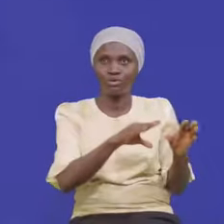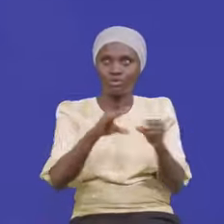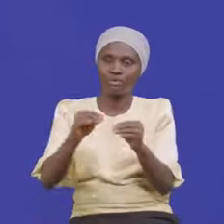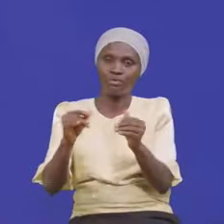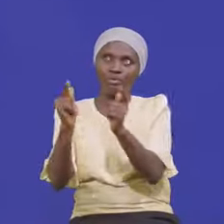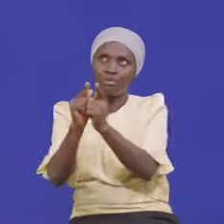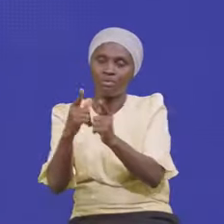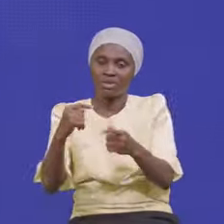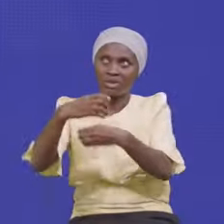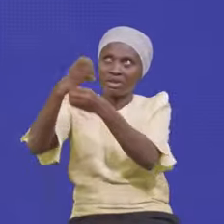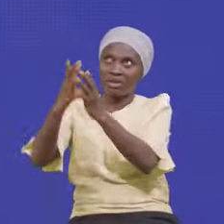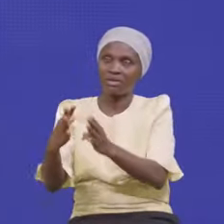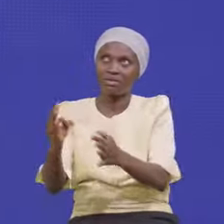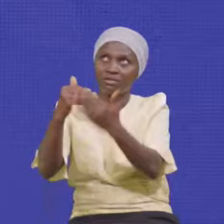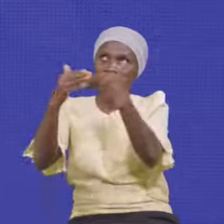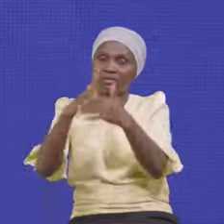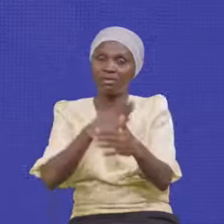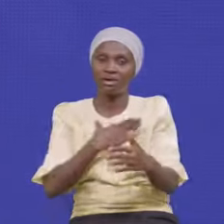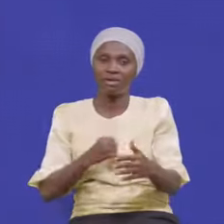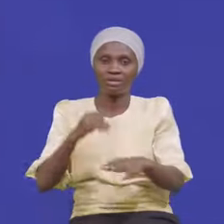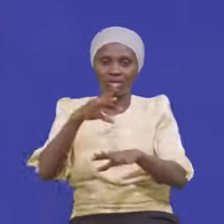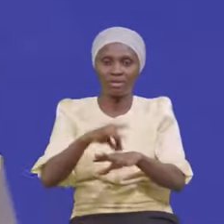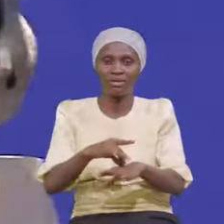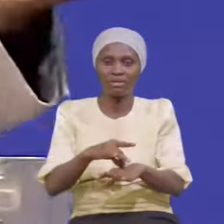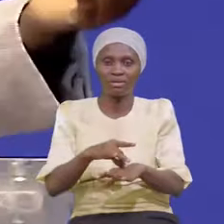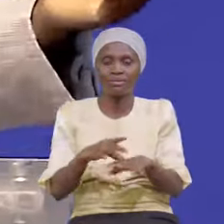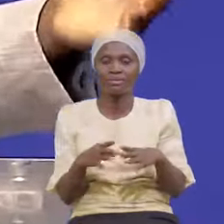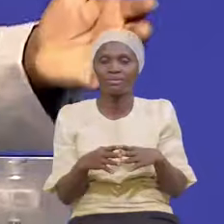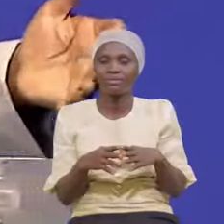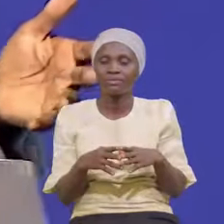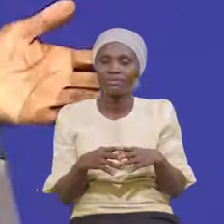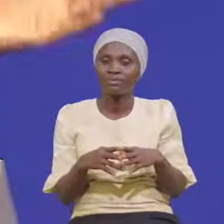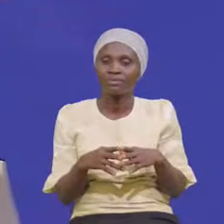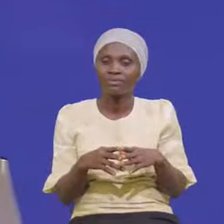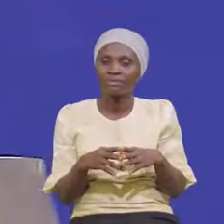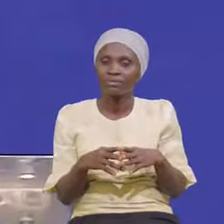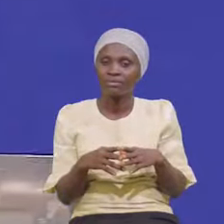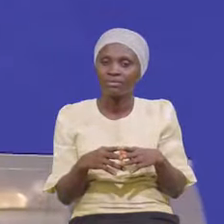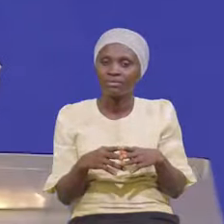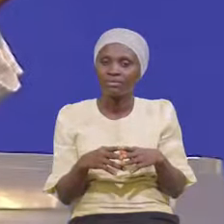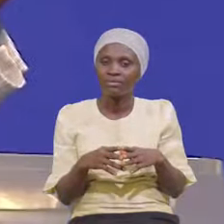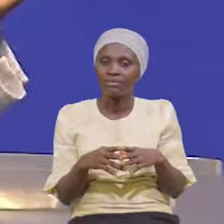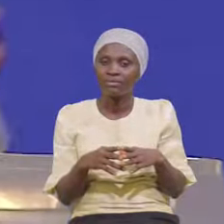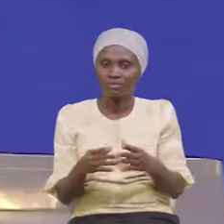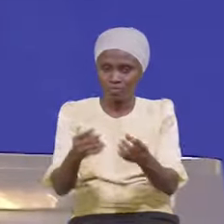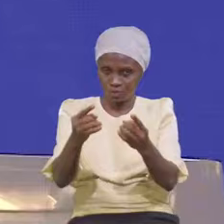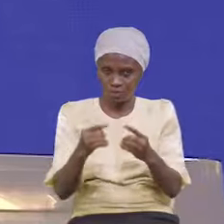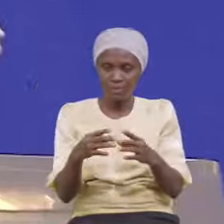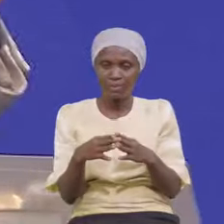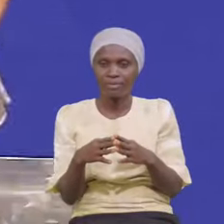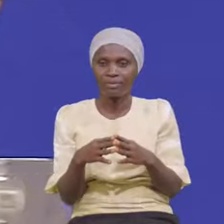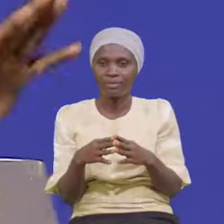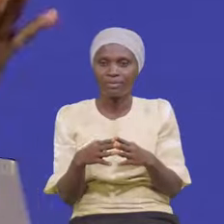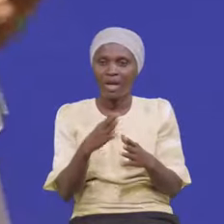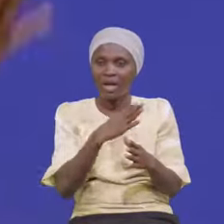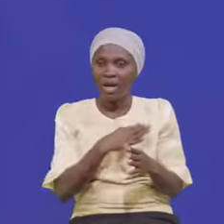ప్రకృతి సిద్ధంగా సంసిద్ధం చేయబడ్డ మానవాళి యొద్ద నుంచి ప్రకృతిని సృజించిన పరిశుద్ధుడైన దేవుని చెంతకు. Come. రండి. And there